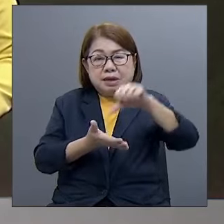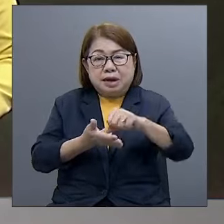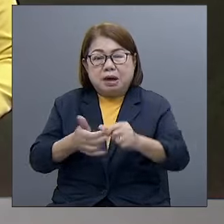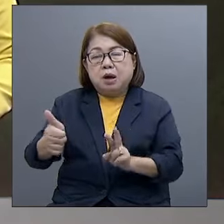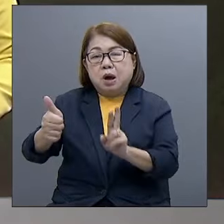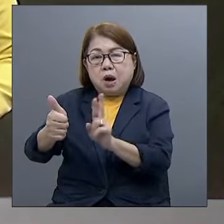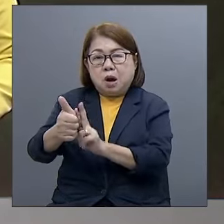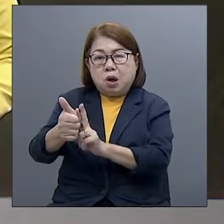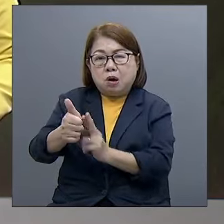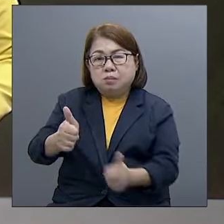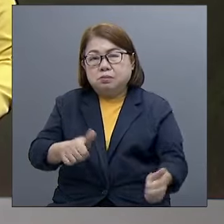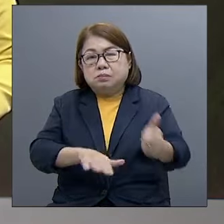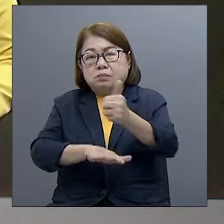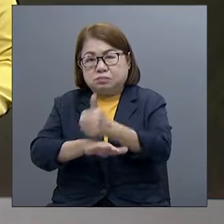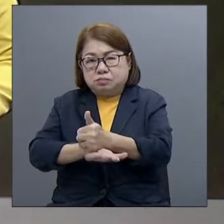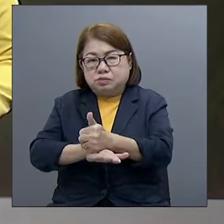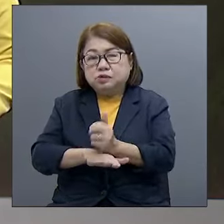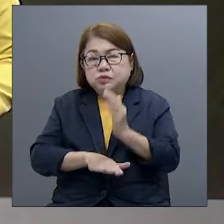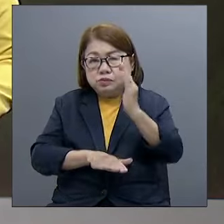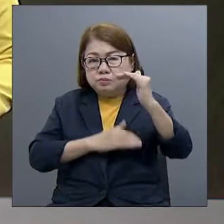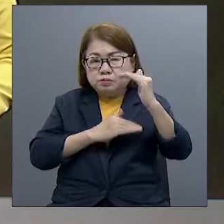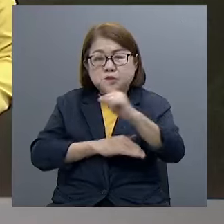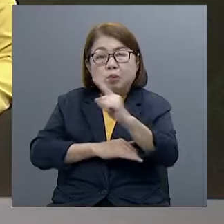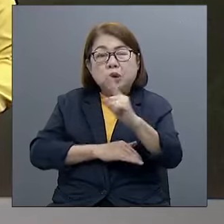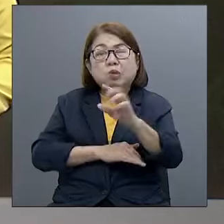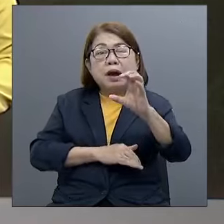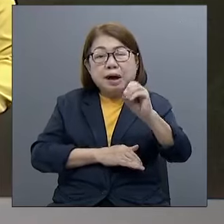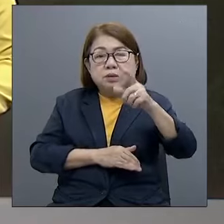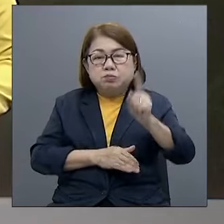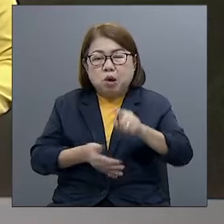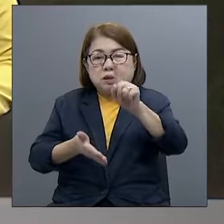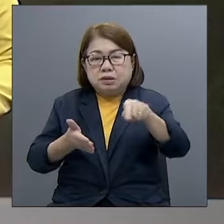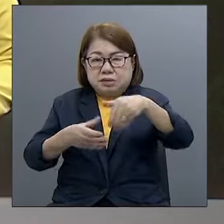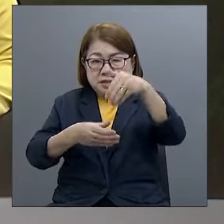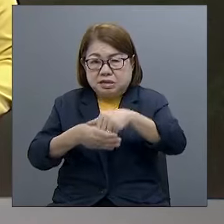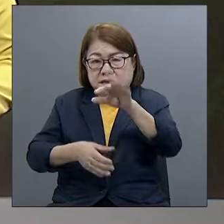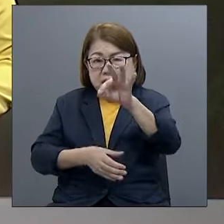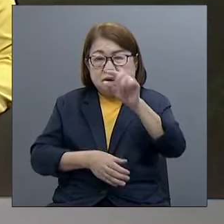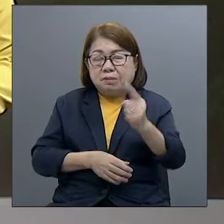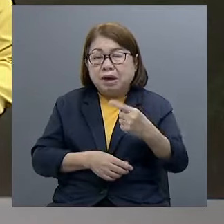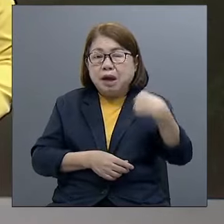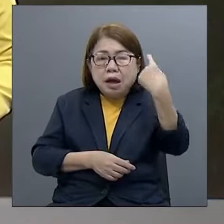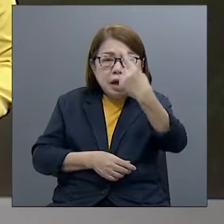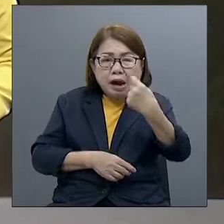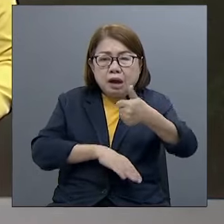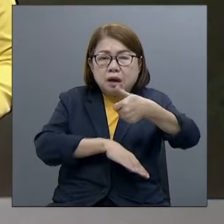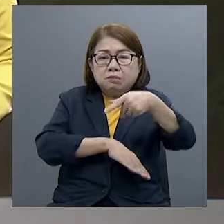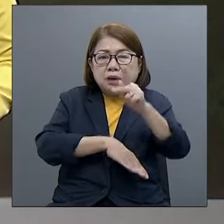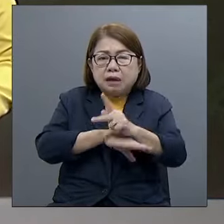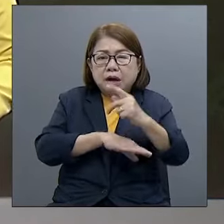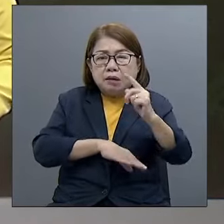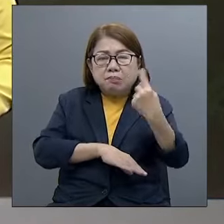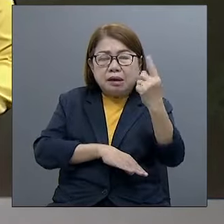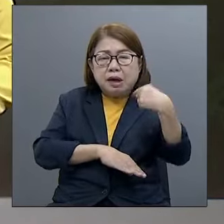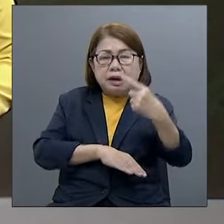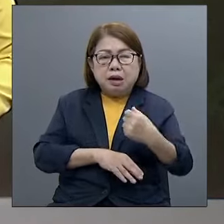ทนแล้วก็ต้องจัดการเลือกตั้งใหม่ภายใน50วันแต่สำหรับตำแหน่งประธานาธิบดีอิหร่านคนต่อไปอำนาจการตัดสินใจที่แท้จริ